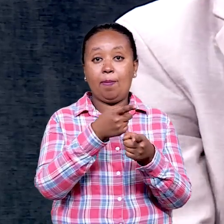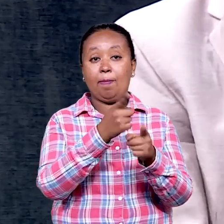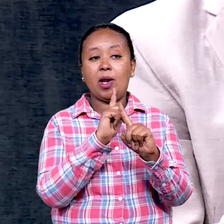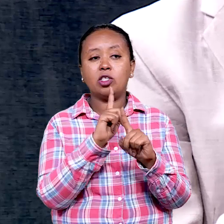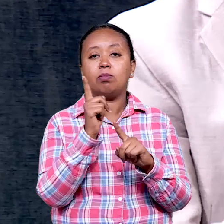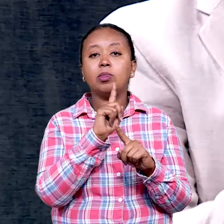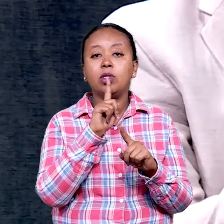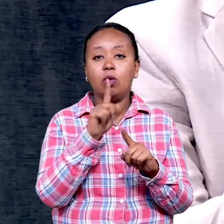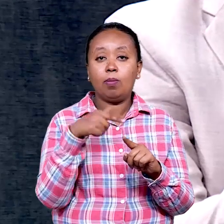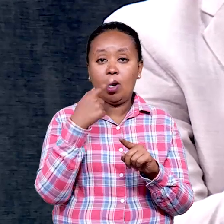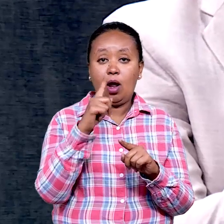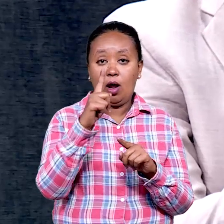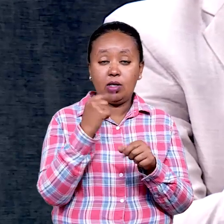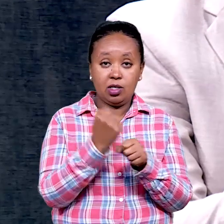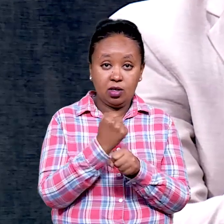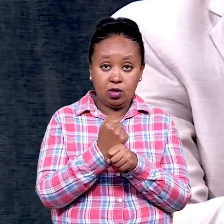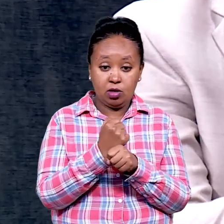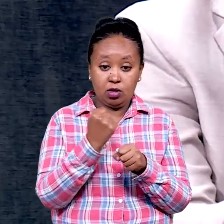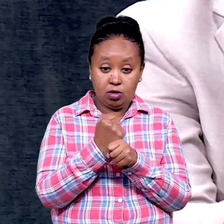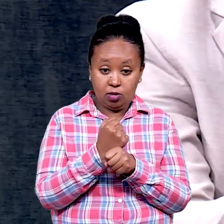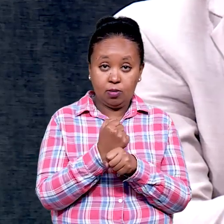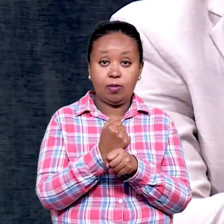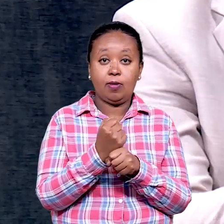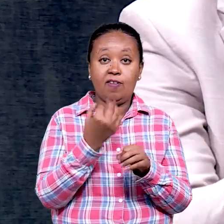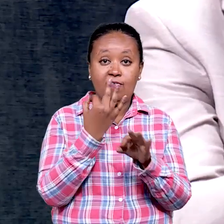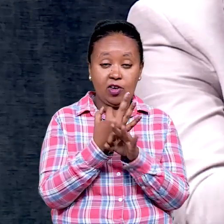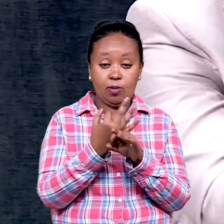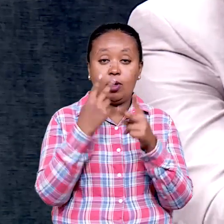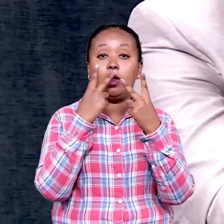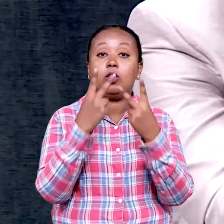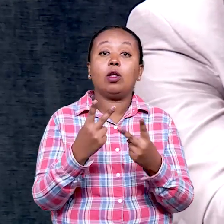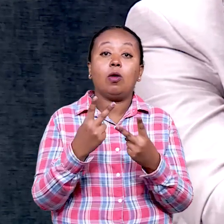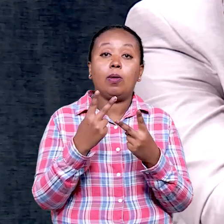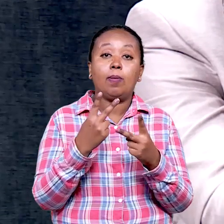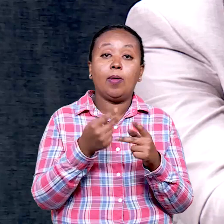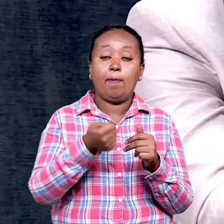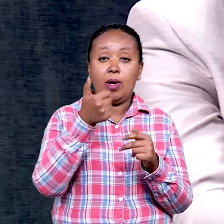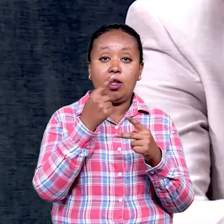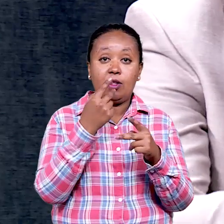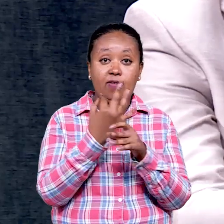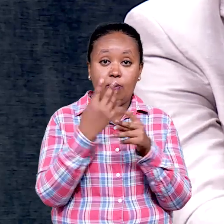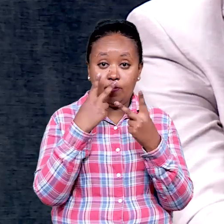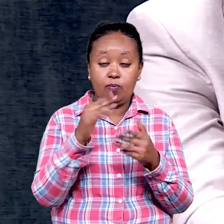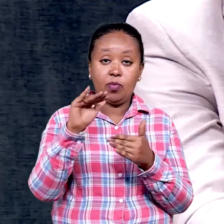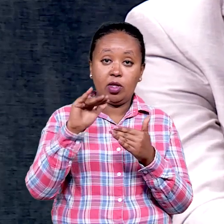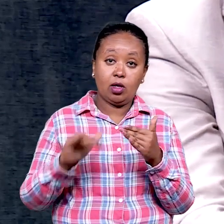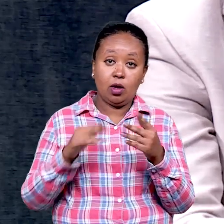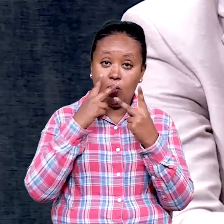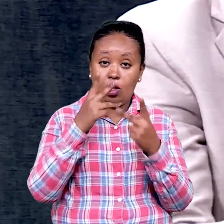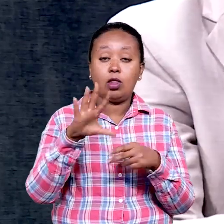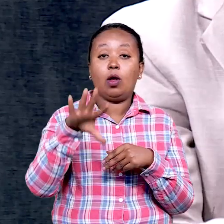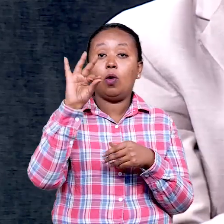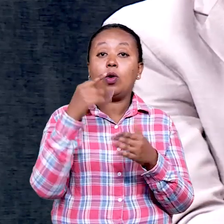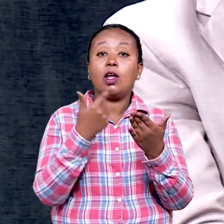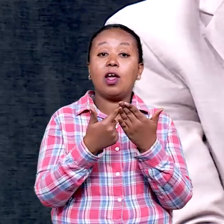የምትዩ። ምክንያቱም አንድን ስራ ሰርተሽ ፊድባኩን ታየዋለሽ። ኢሚዲየት ፊድባክ ታያለሽ፣ የዘገየ ፊድባክ